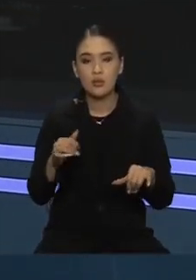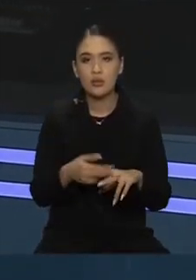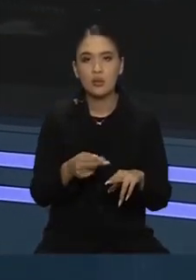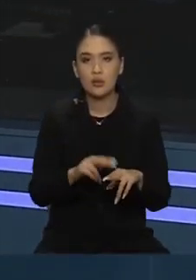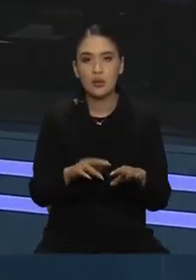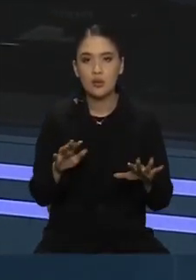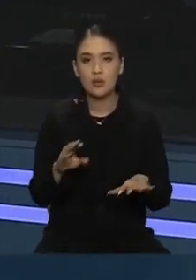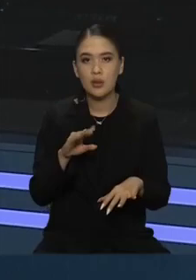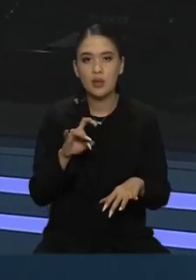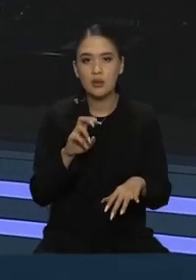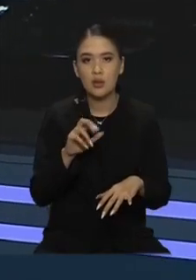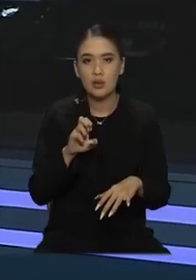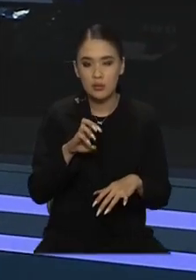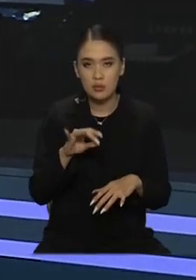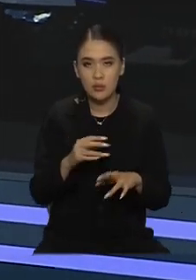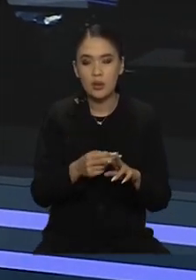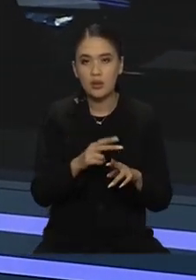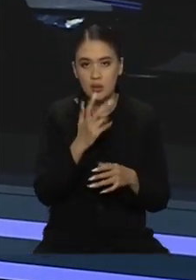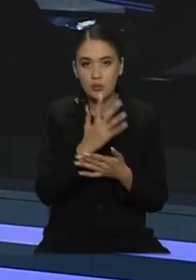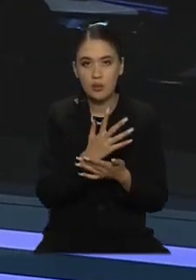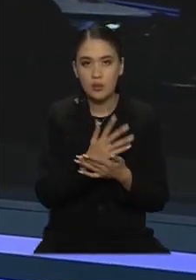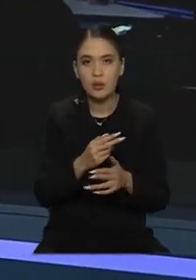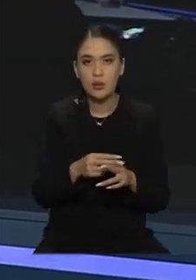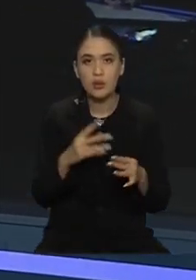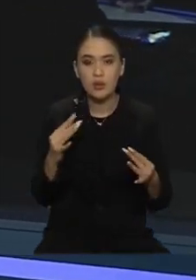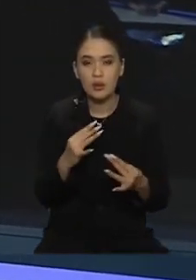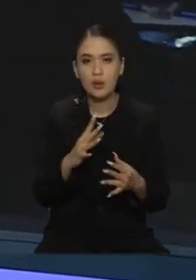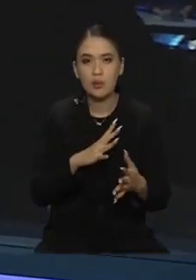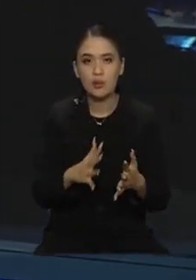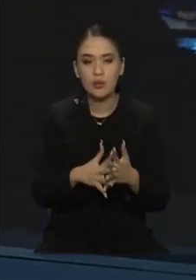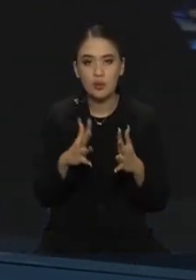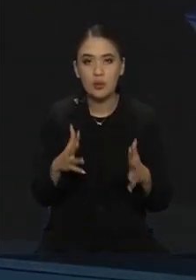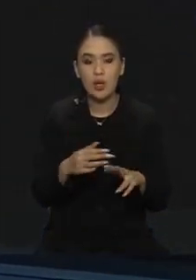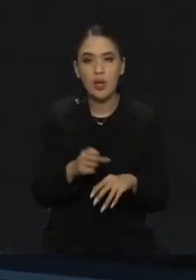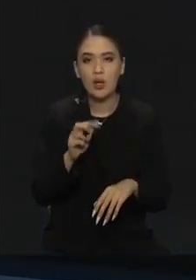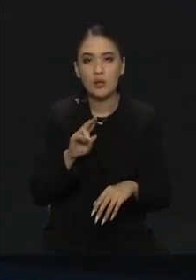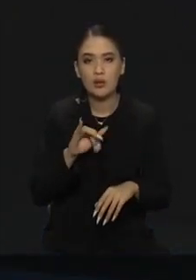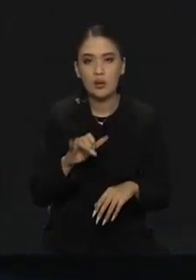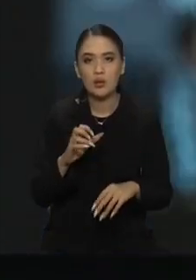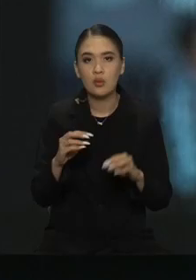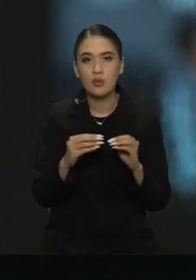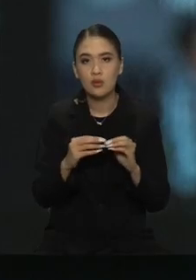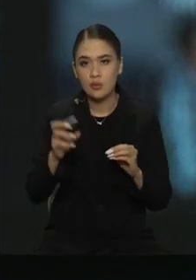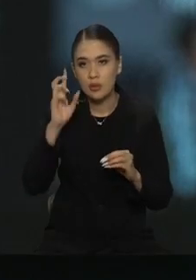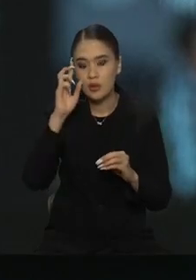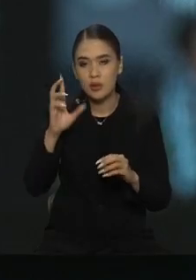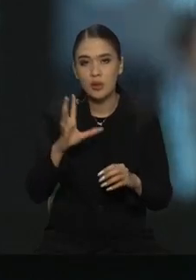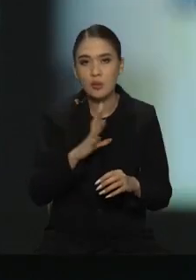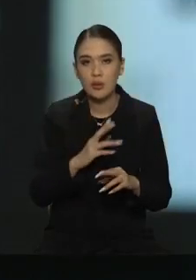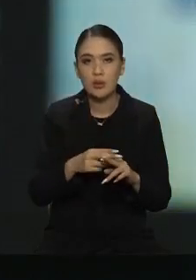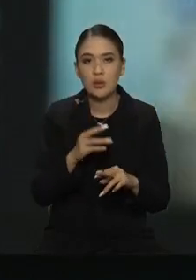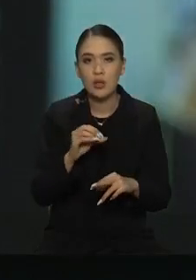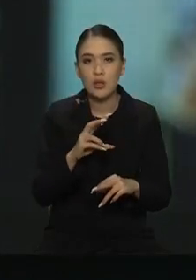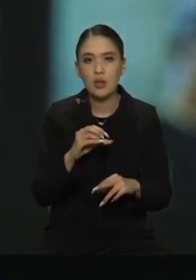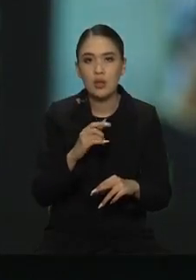орайда Транскаспий халықаралық көлік дәлізіне деген қызығушылық артып отыр. Ақтауда 10 мемлекеттен келген делегация